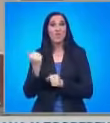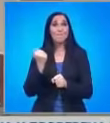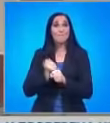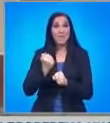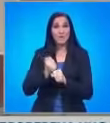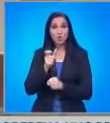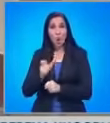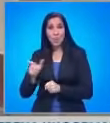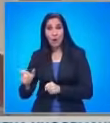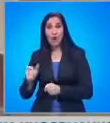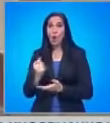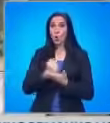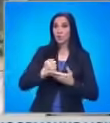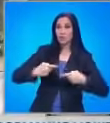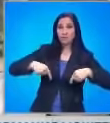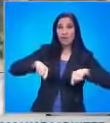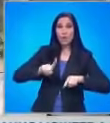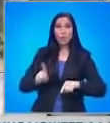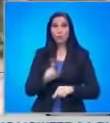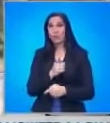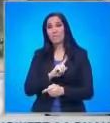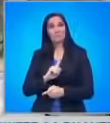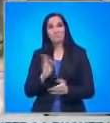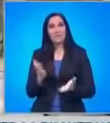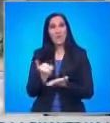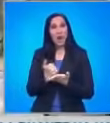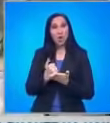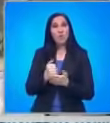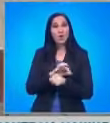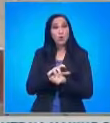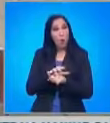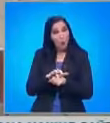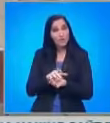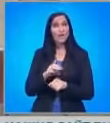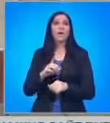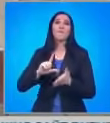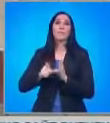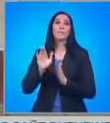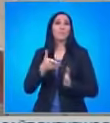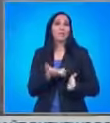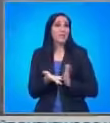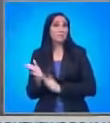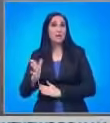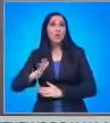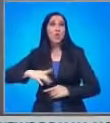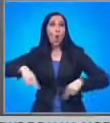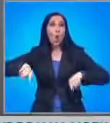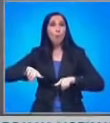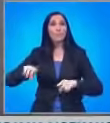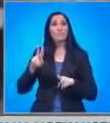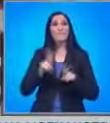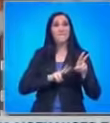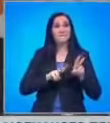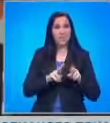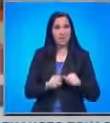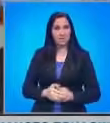от лечебни заведения, в които не се лекува COVID, да бъдат временно командировани към област Видин.